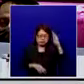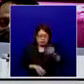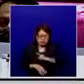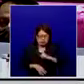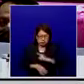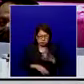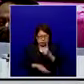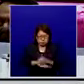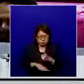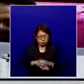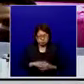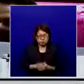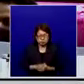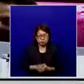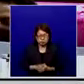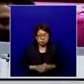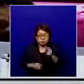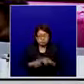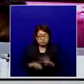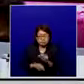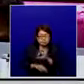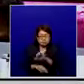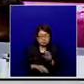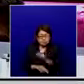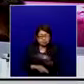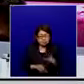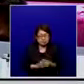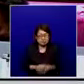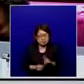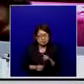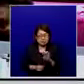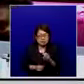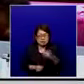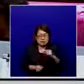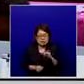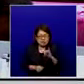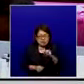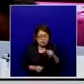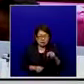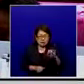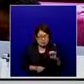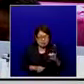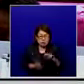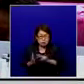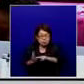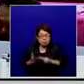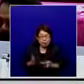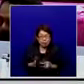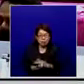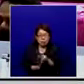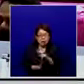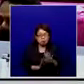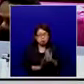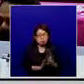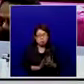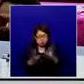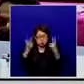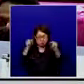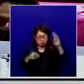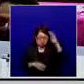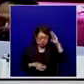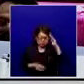าเรียกว่ารีจิมรีจิมแปลอะไรครับพี่น้องแปลว่าระบบของประยุทธ์นะฮะโอ้โหบวกกับลัทธิของ